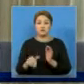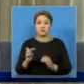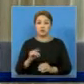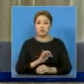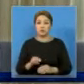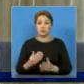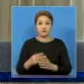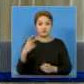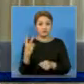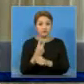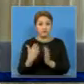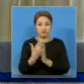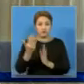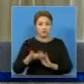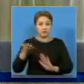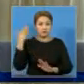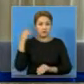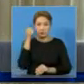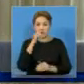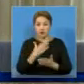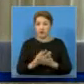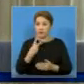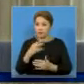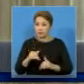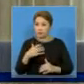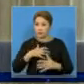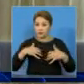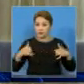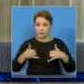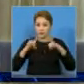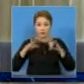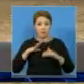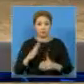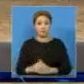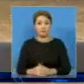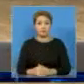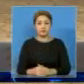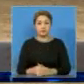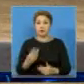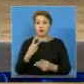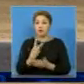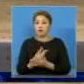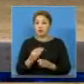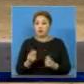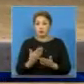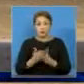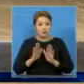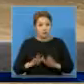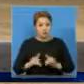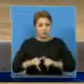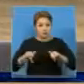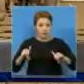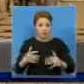то есть в два раза выше по сравнению с прошлым годом. Наблюдаем рост поголовья крупного рогатого скота. Предусмотрены субсидии не только на